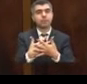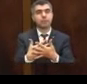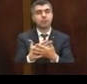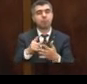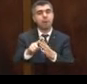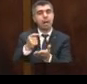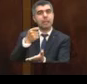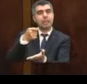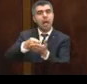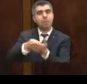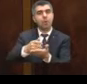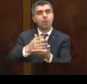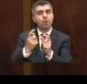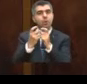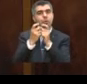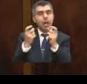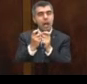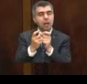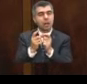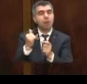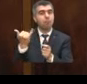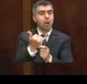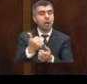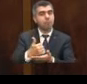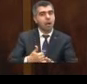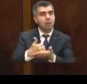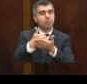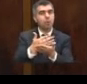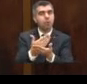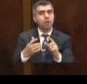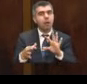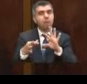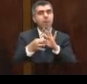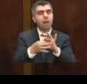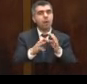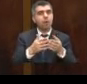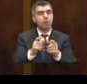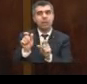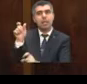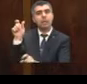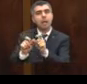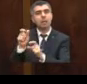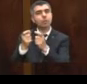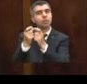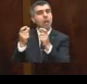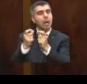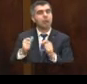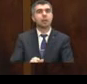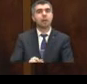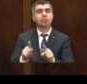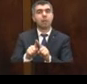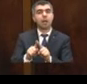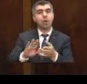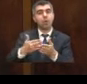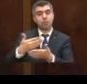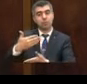ضامناً للمقاولات ووسيطاً ضاغطاً في مواجهة الأبناك لصالح المواطنين والمقاولات، وتنزيل ما أقرته